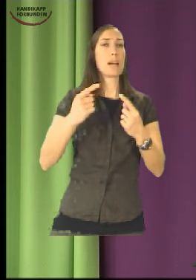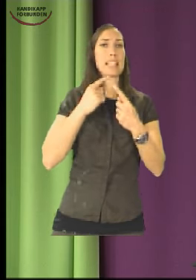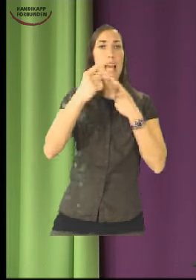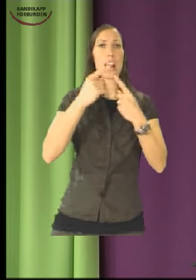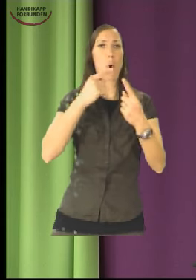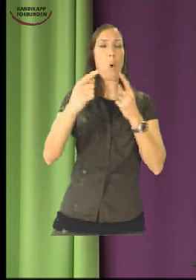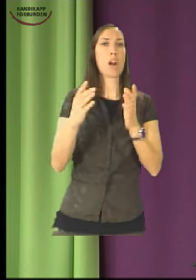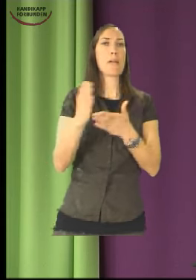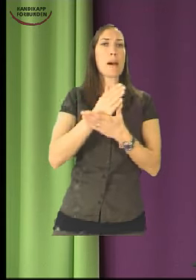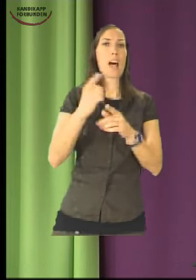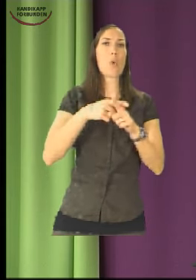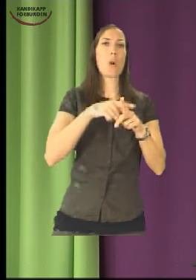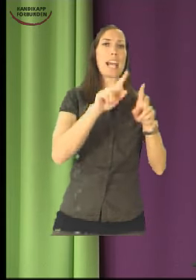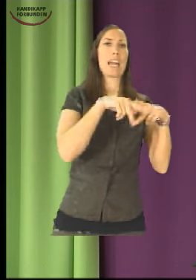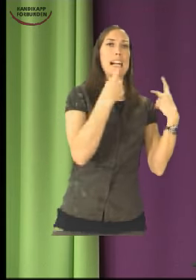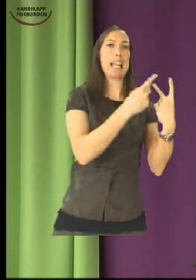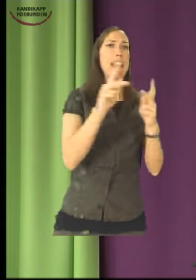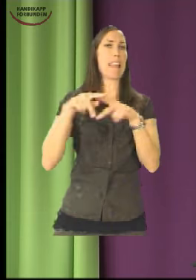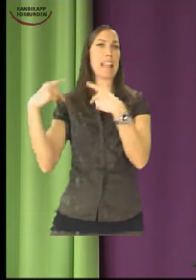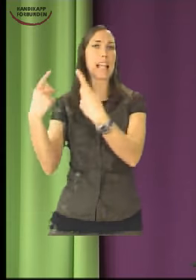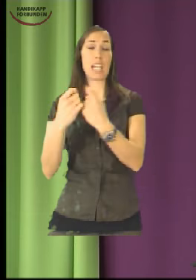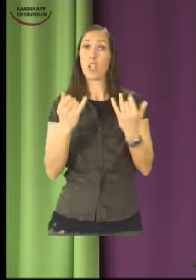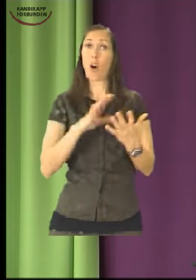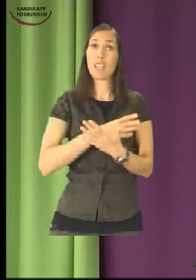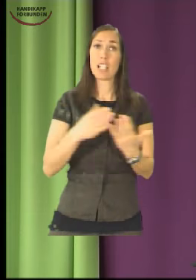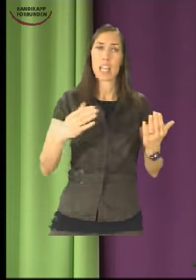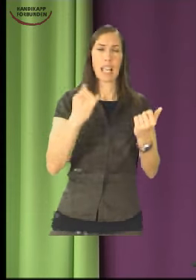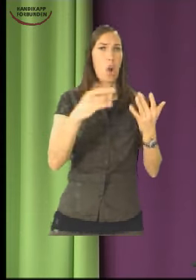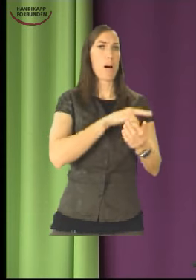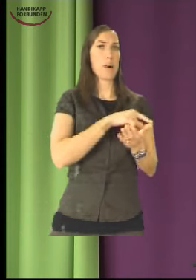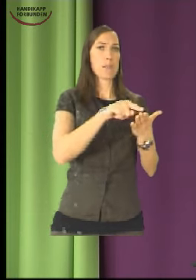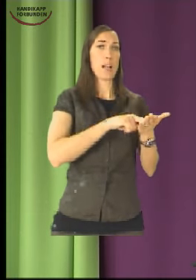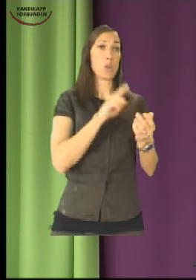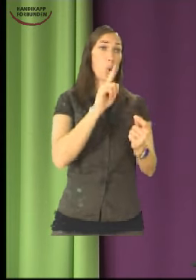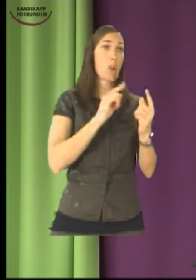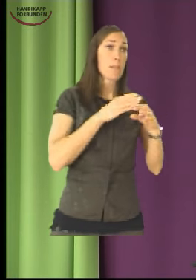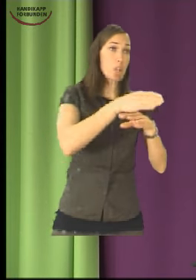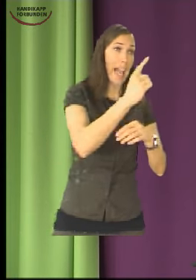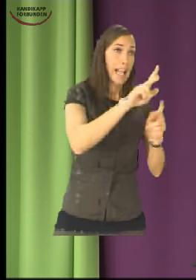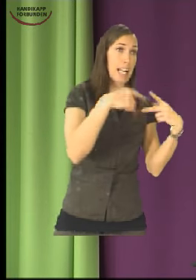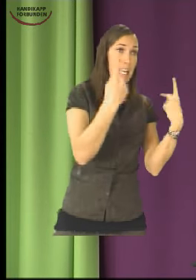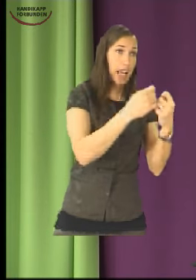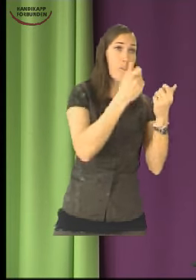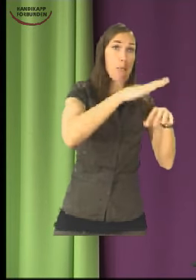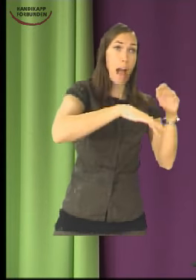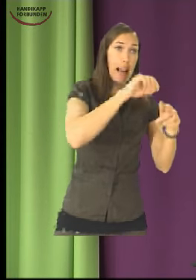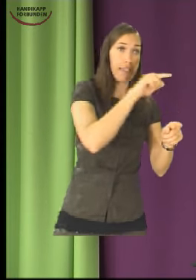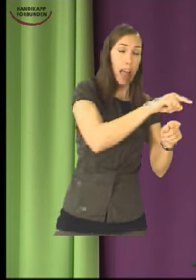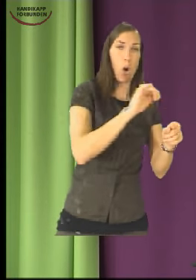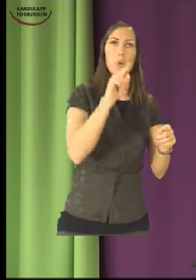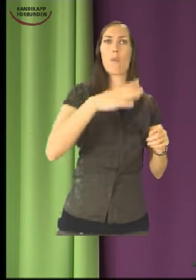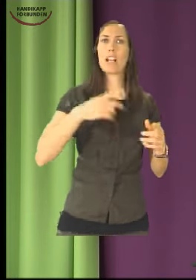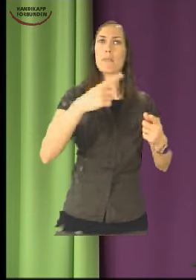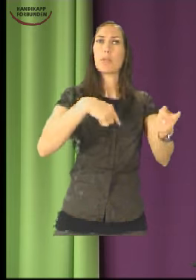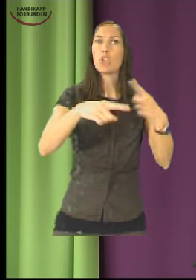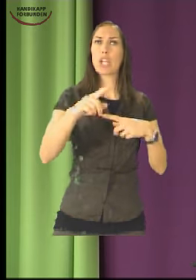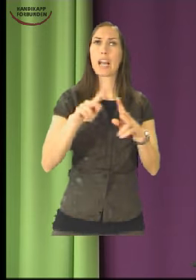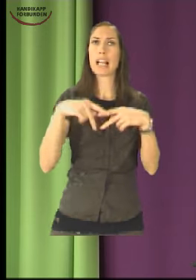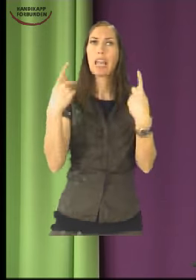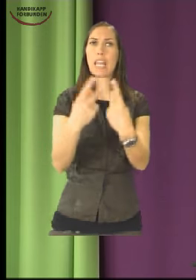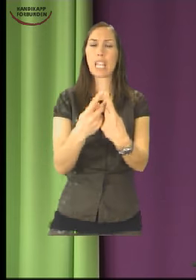olika kliniker. För det har vi inte idag. Idag är det väldigt specialiserat. Du går på din klinik och så behandlas du där. Ska du byta klinik så